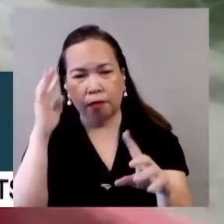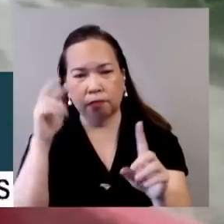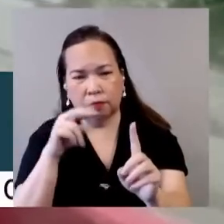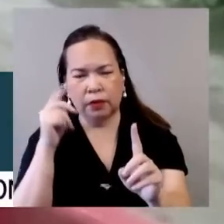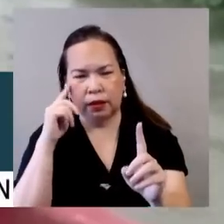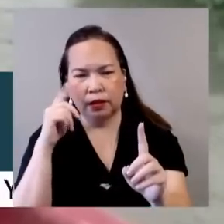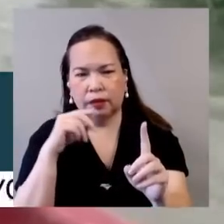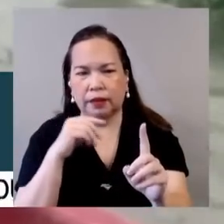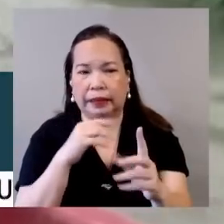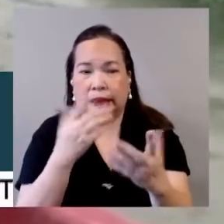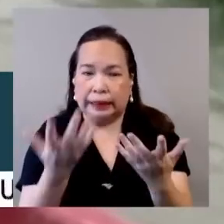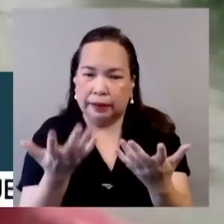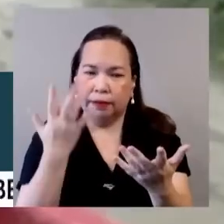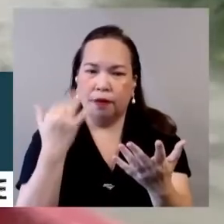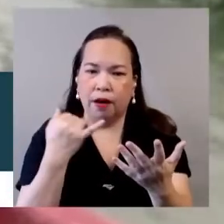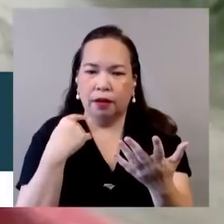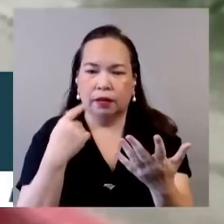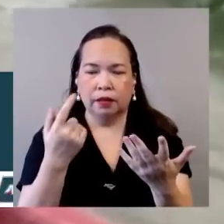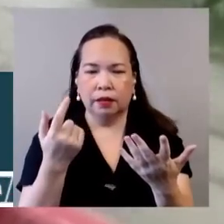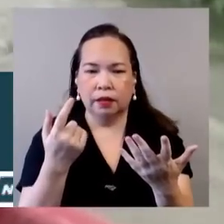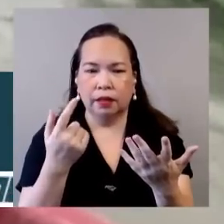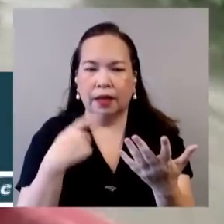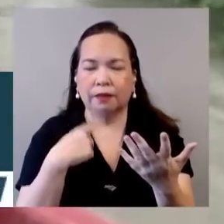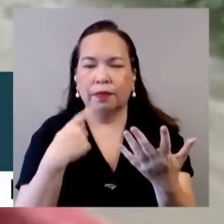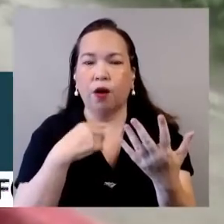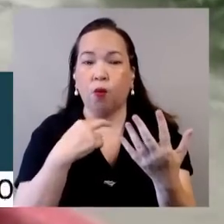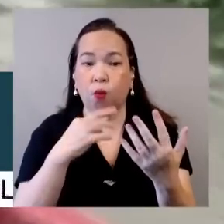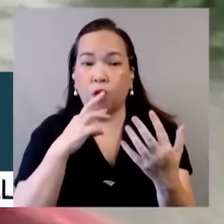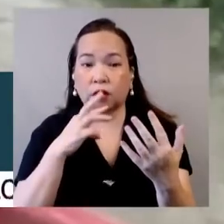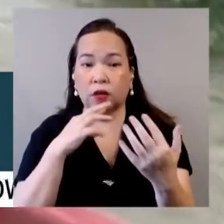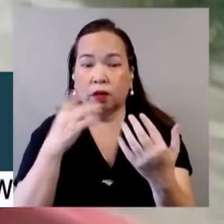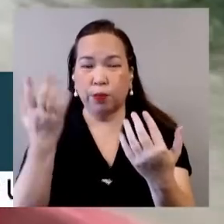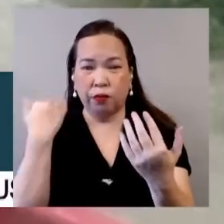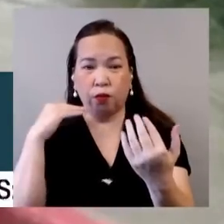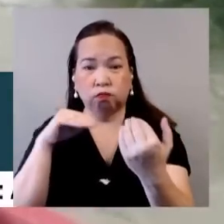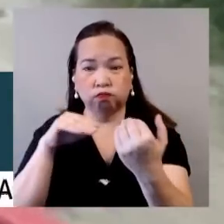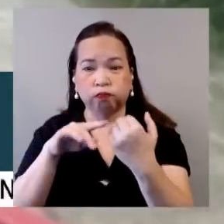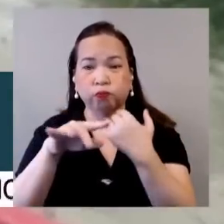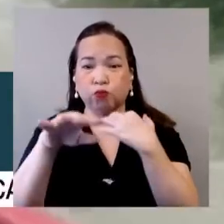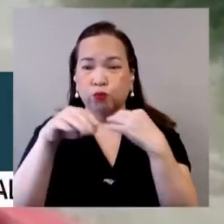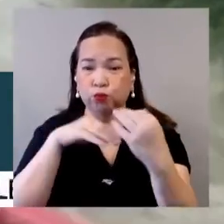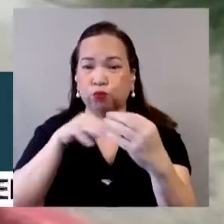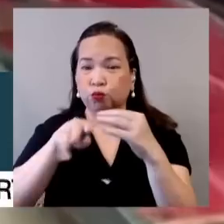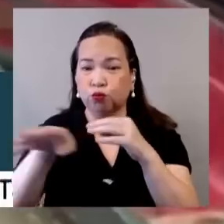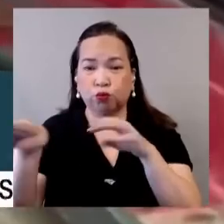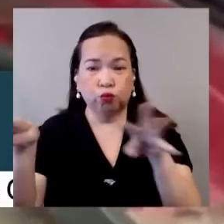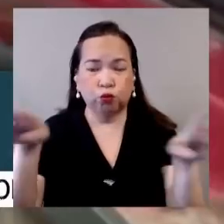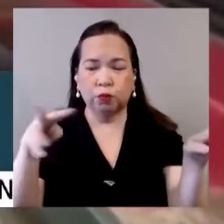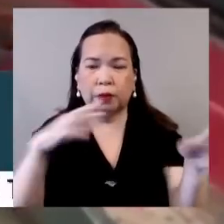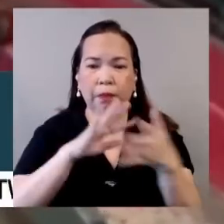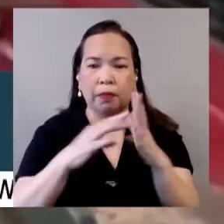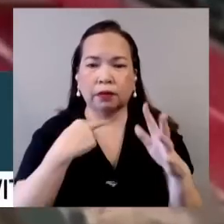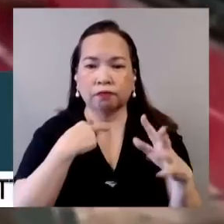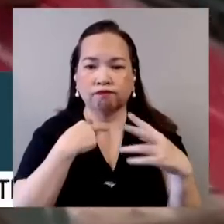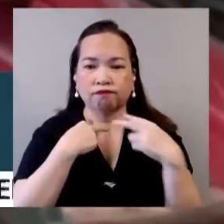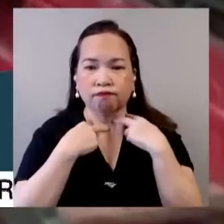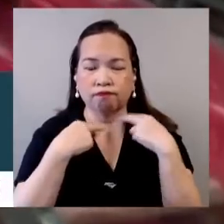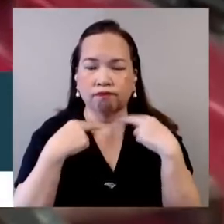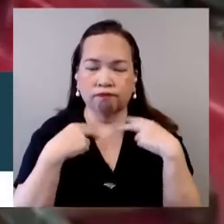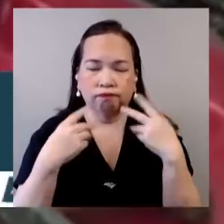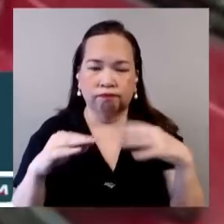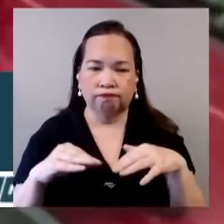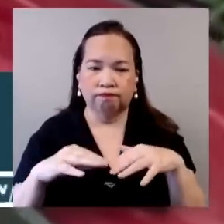sa mga nagiging, yung mga daluyan ng tubig before ay na naka-apekto. Yeah, and then meron din